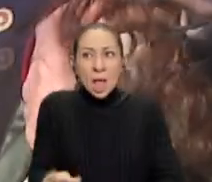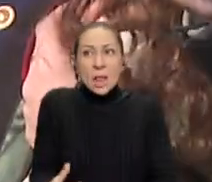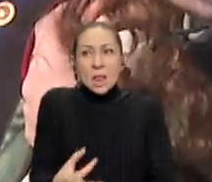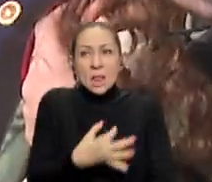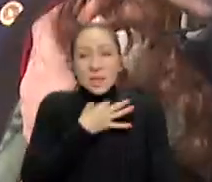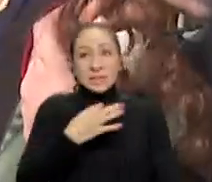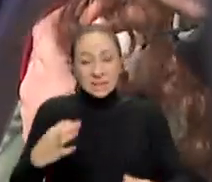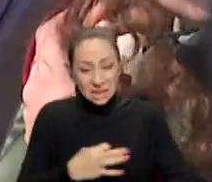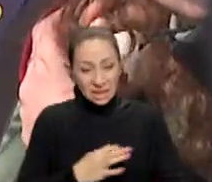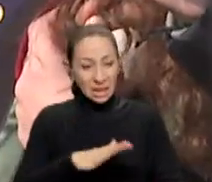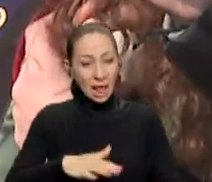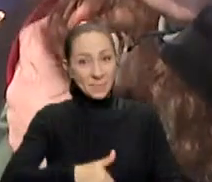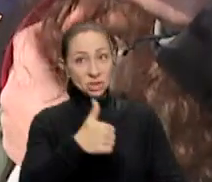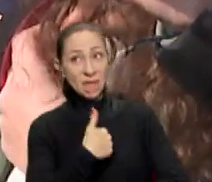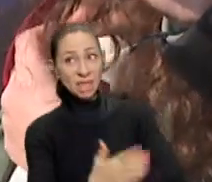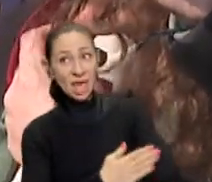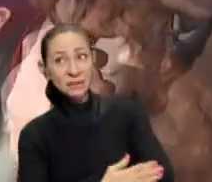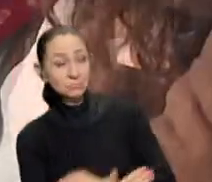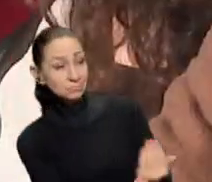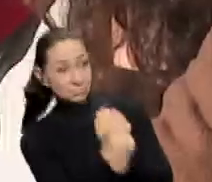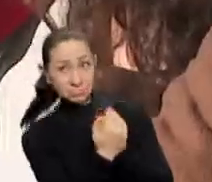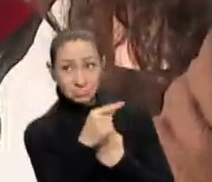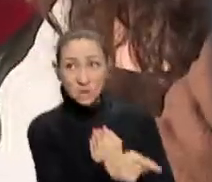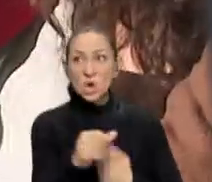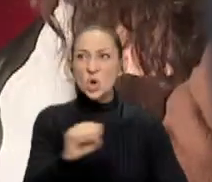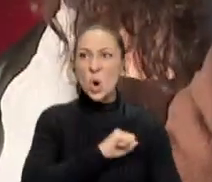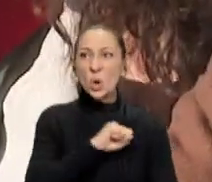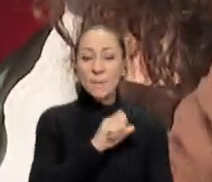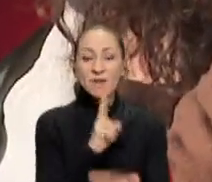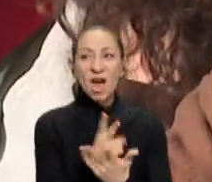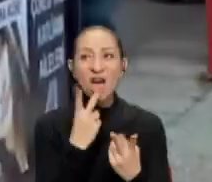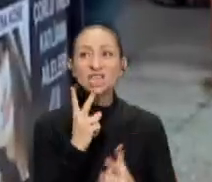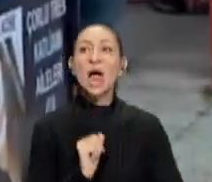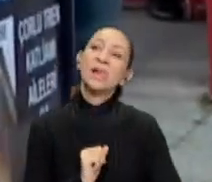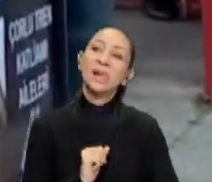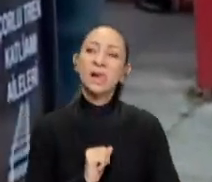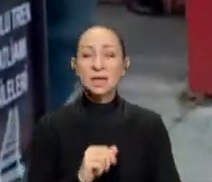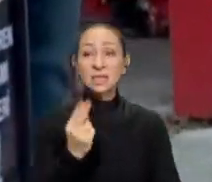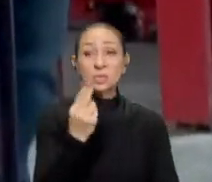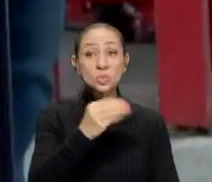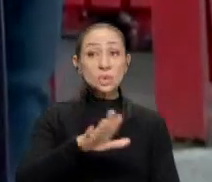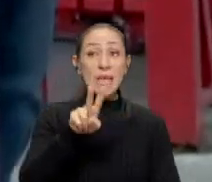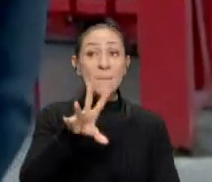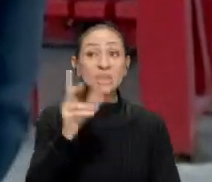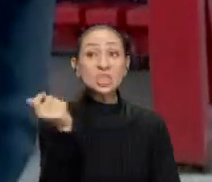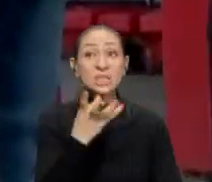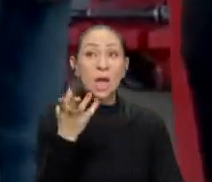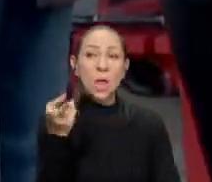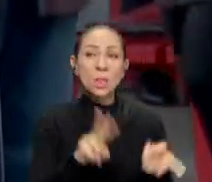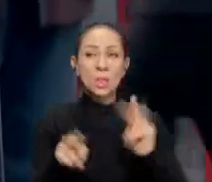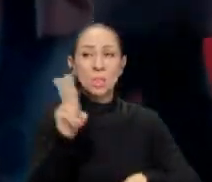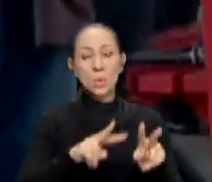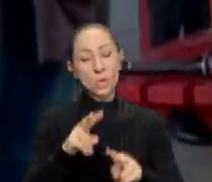için, Sayın Genel Başkan yanımızda olduğu için korkup karar açıklayamadılar. 7'si çocuk 25 kişinin